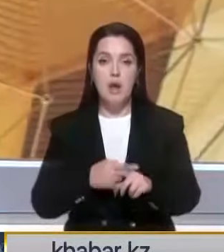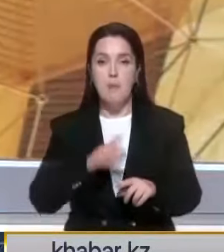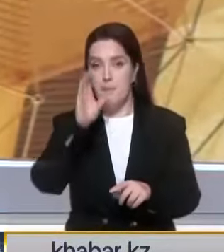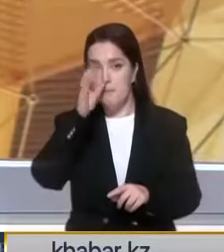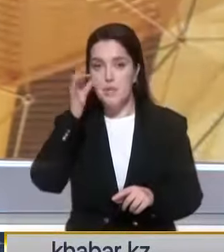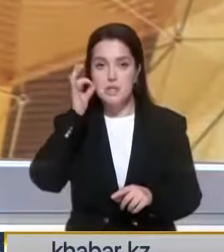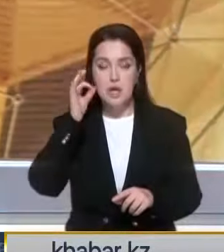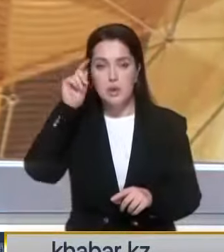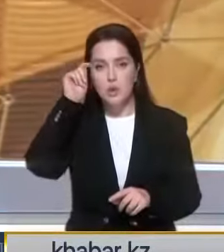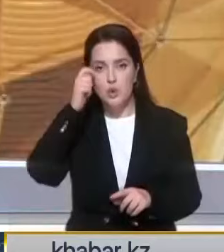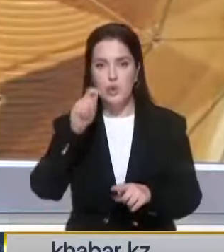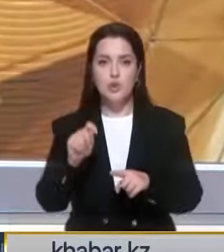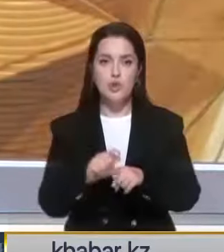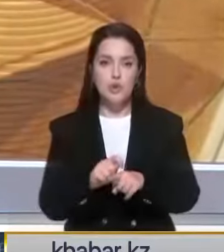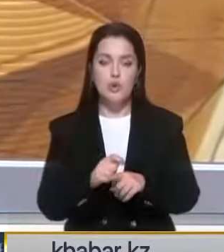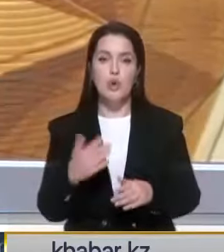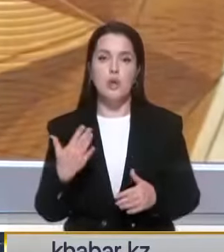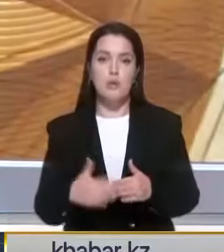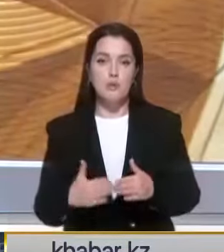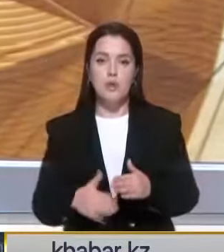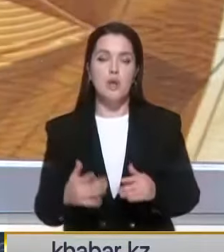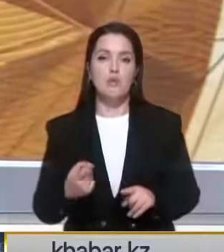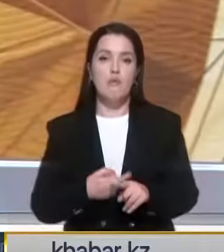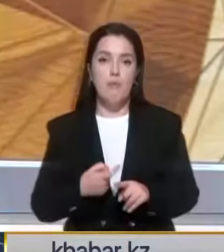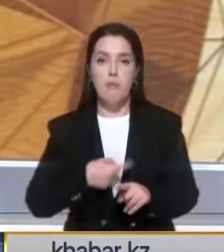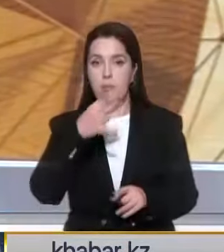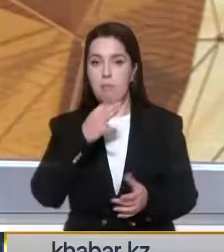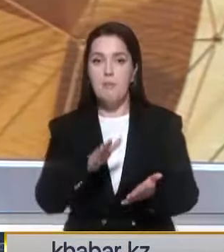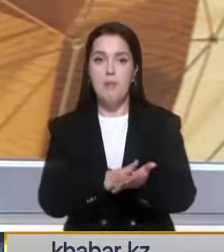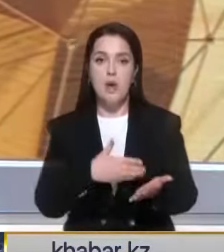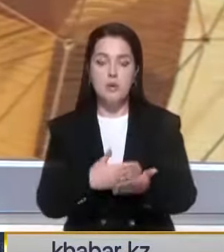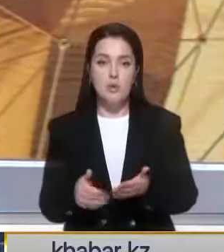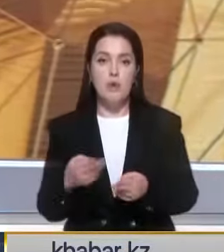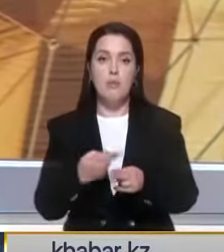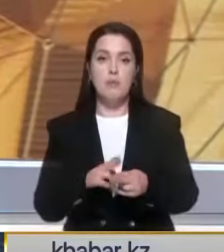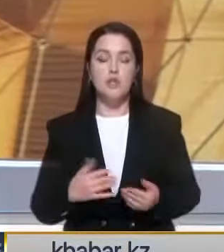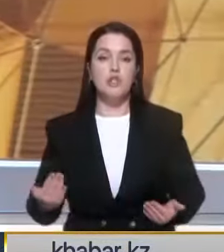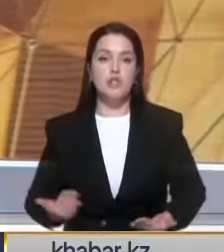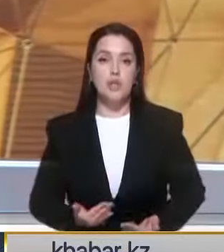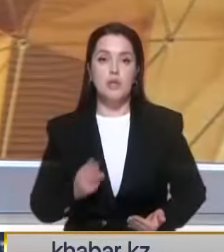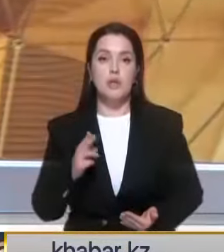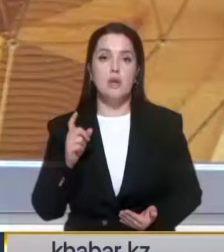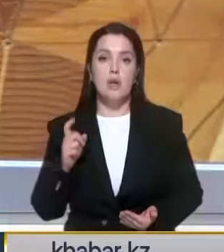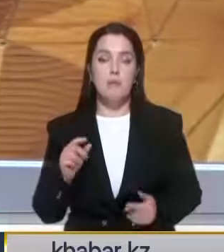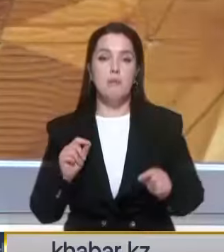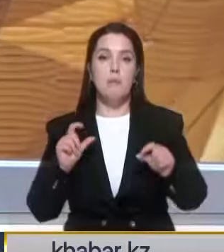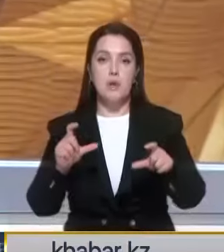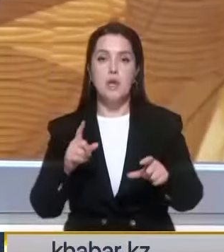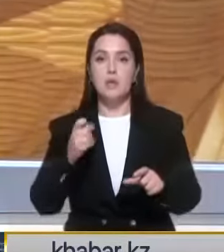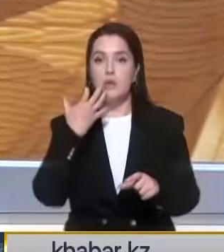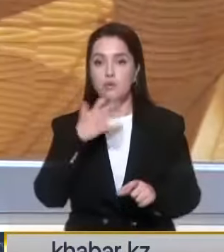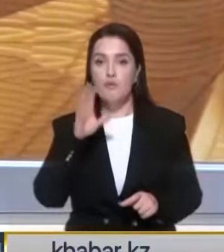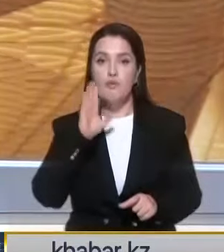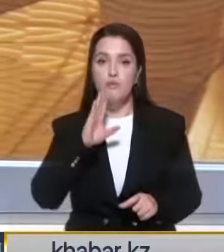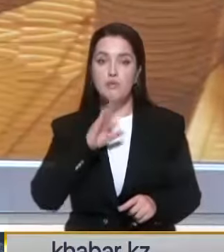также перец сладкий подорожал, лук, чеснок, капуста, картофель, масло подсолнечное. А в сфере жилищно-коммунальных услуг повысились тарифы